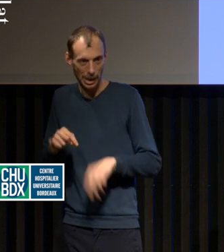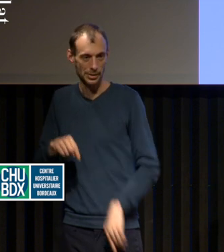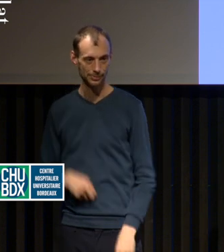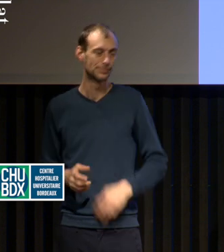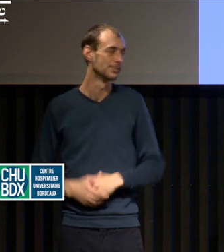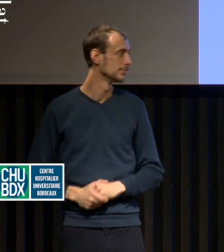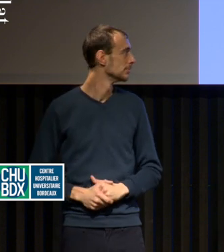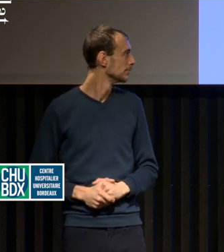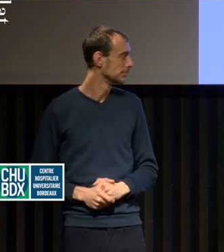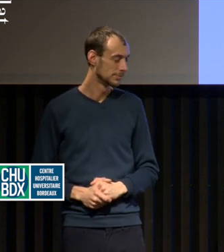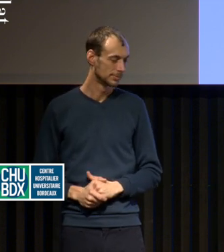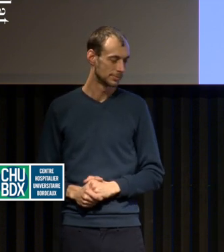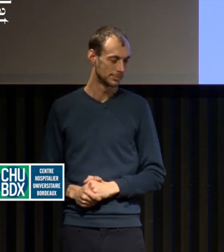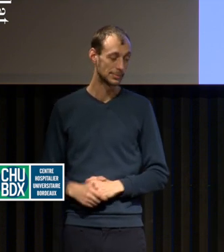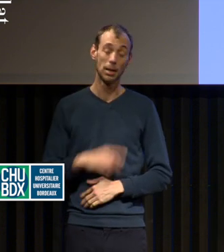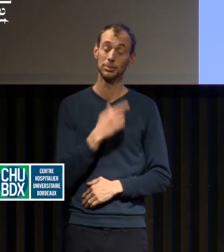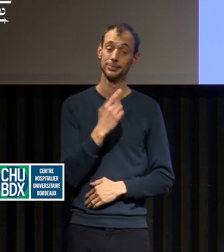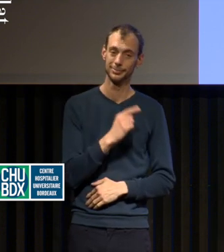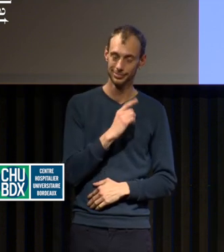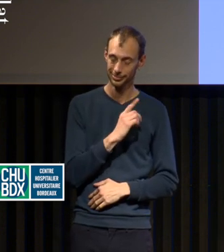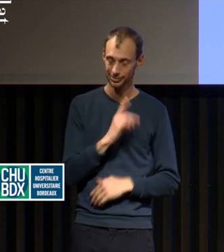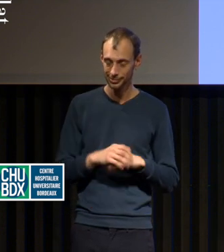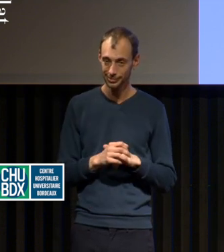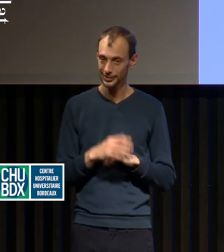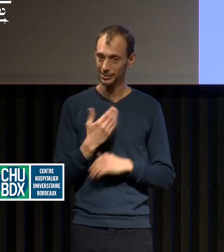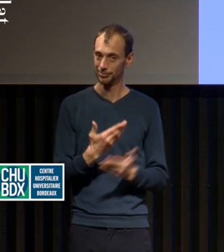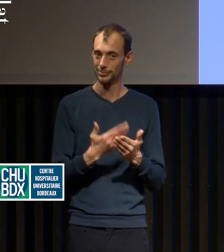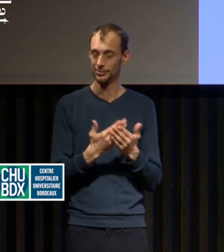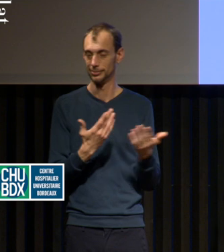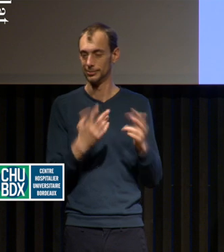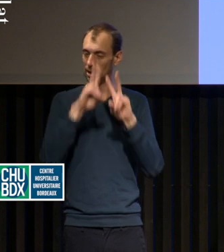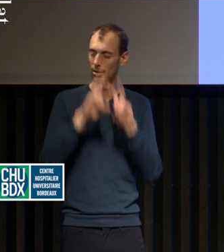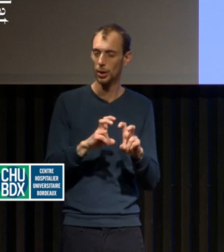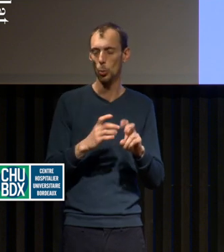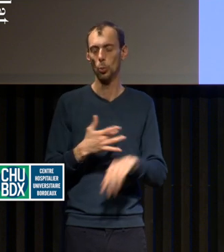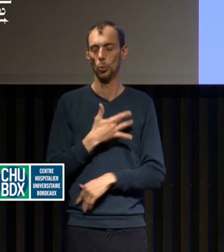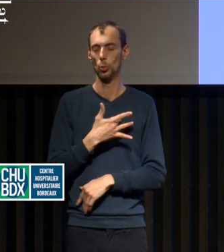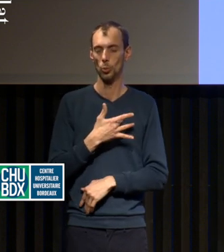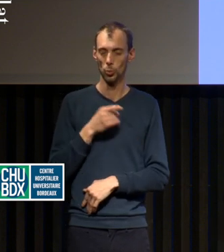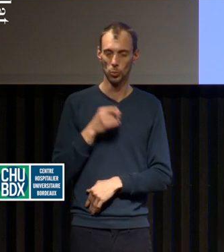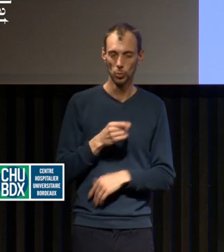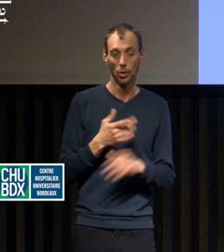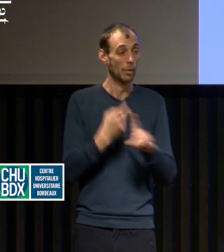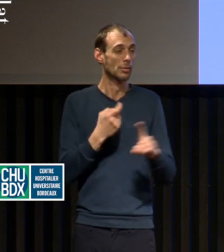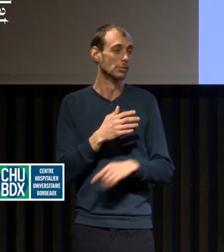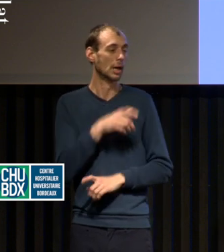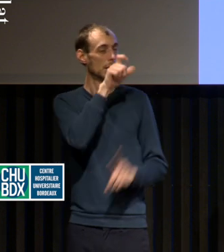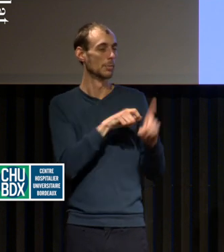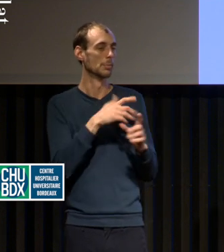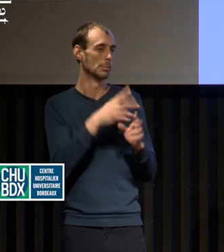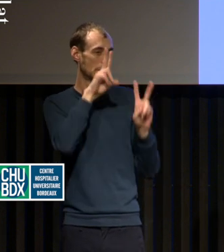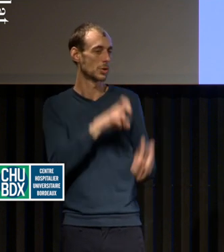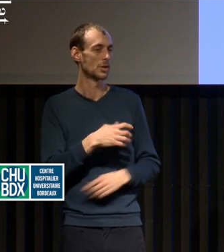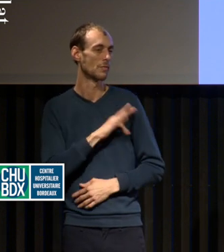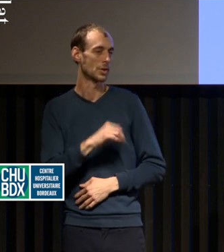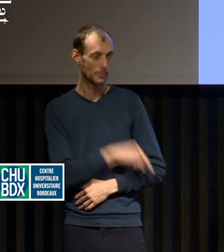Alors ça, c'est un très, très beau papier d'un chercheur français, un immunologiste français, qui a mis en parallèle ce que je viens de vous dire, c'est-à-dire